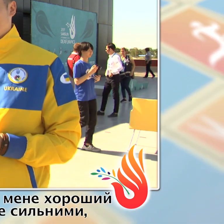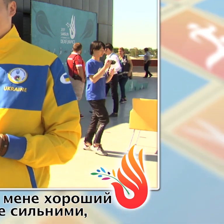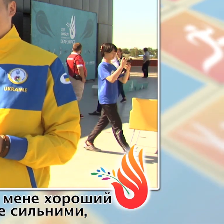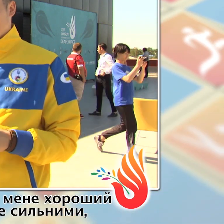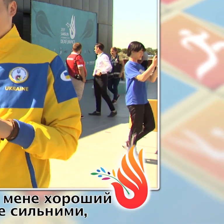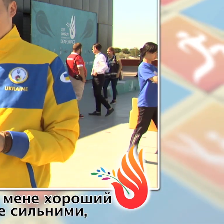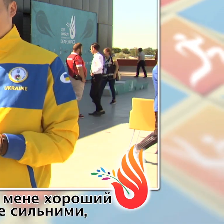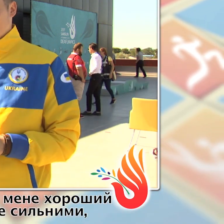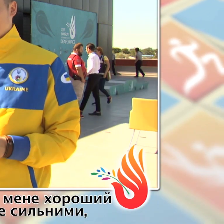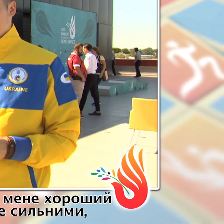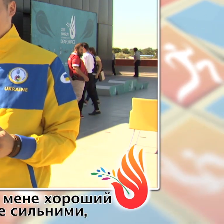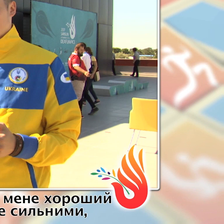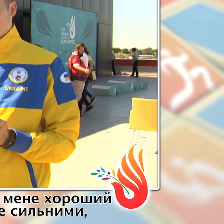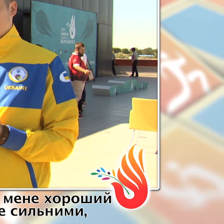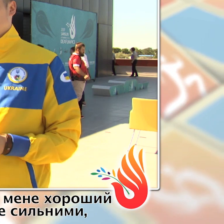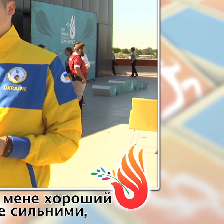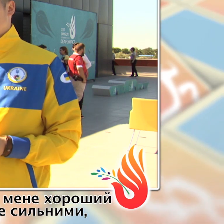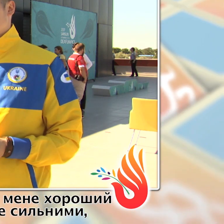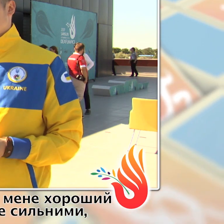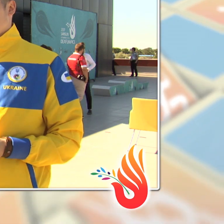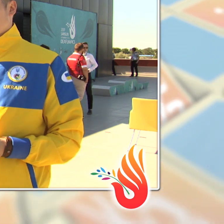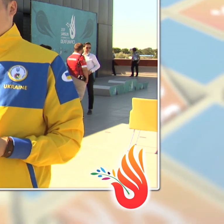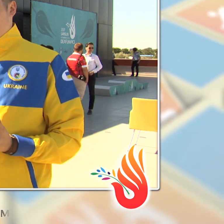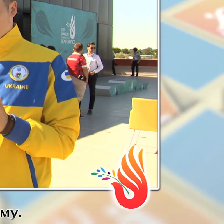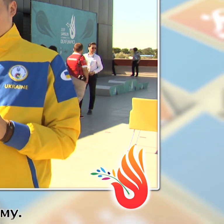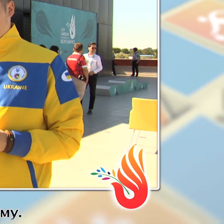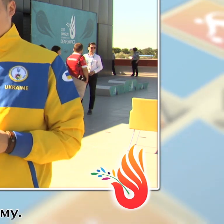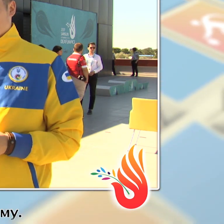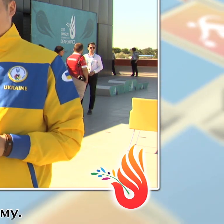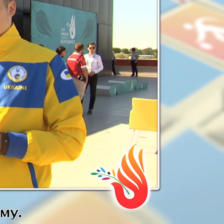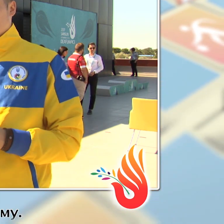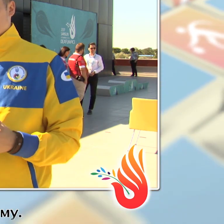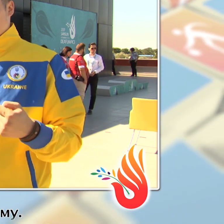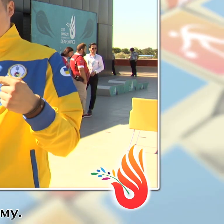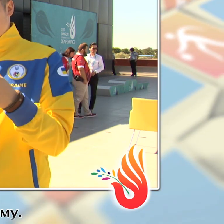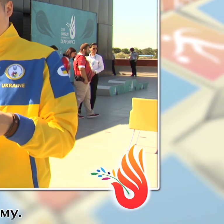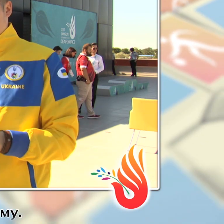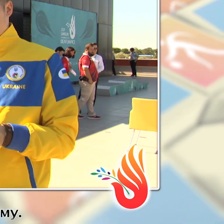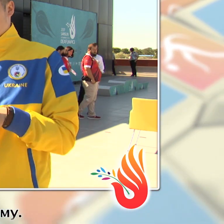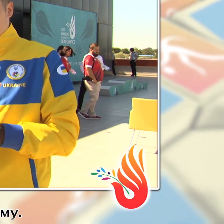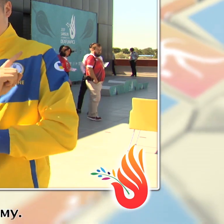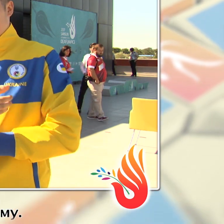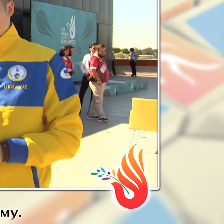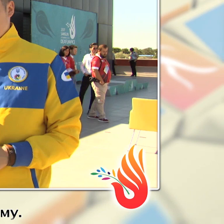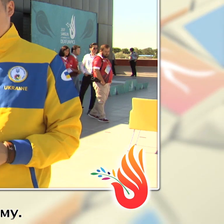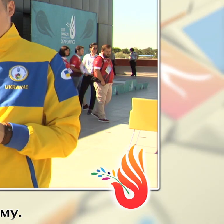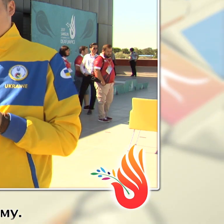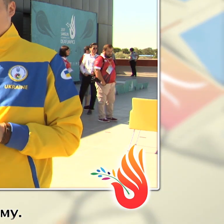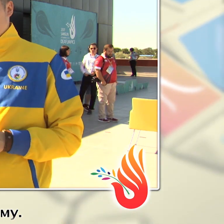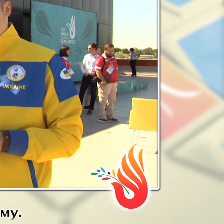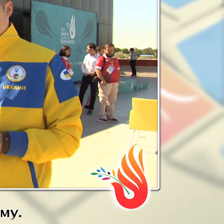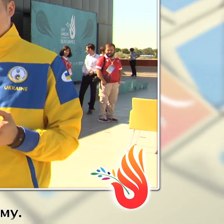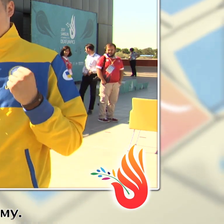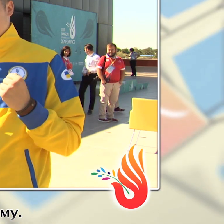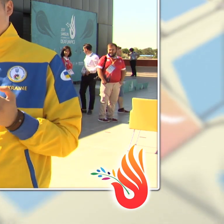хороший результат, адже суперники були дуже сильними, особливо корейський спортсмен. У фіналі я програв дійсно найкращому.